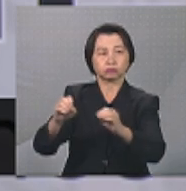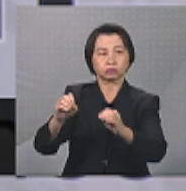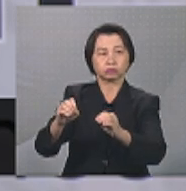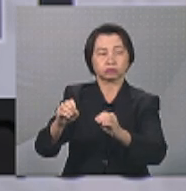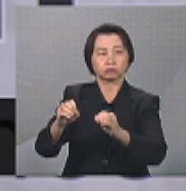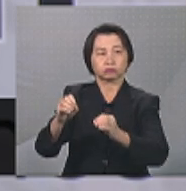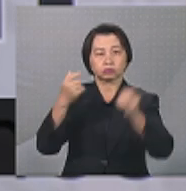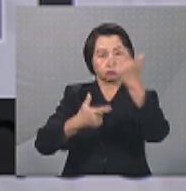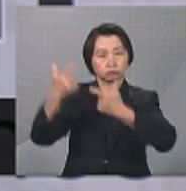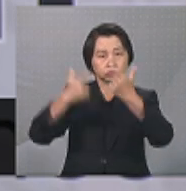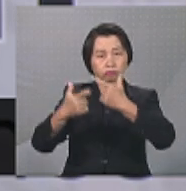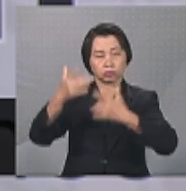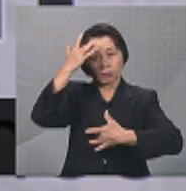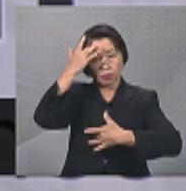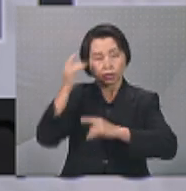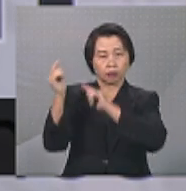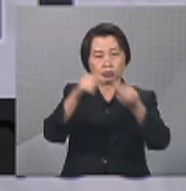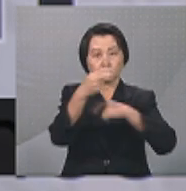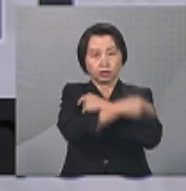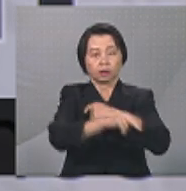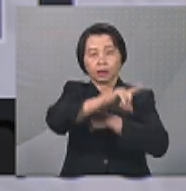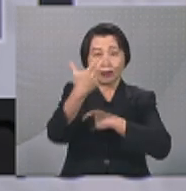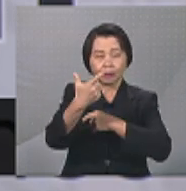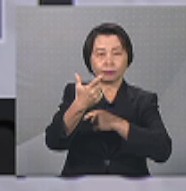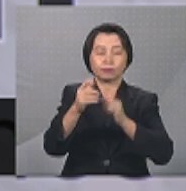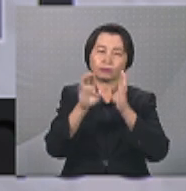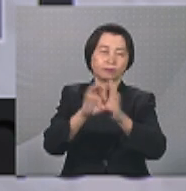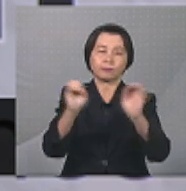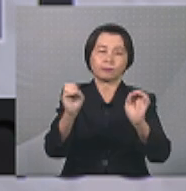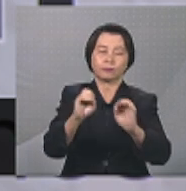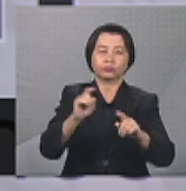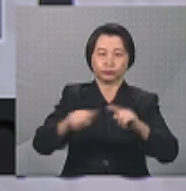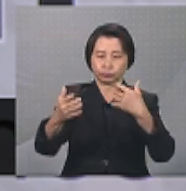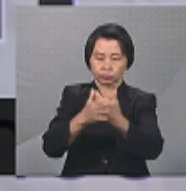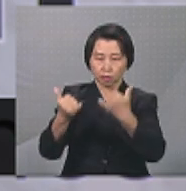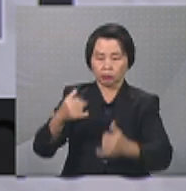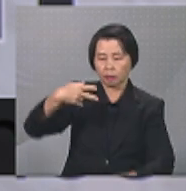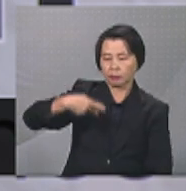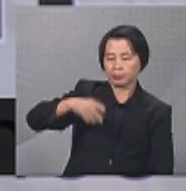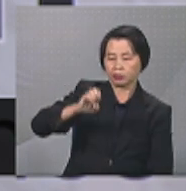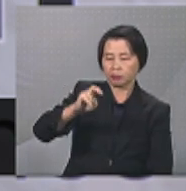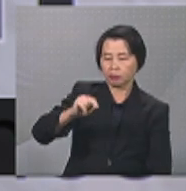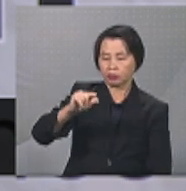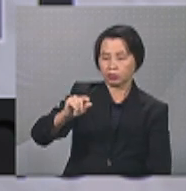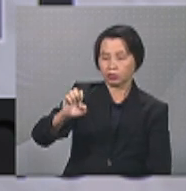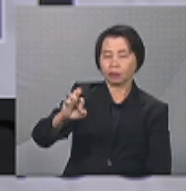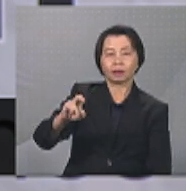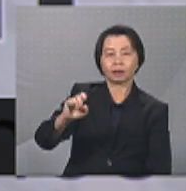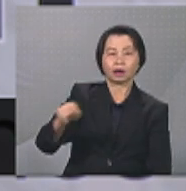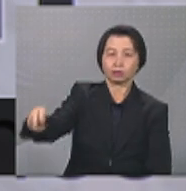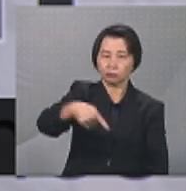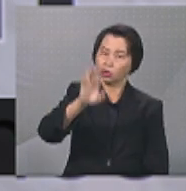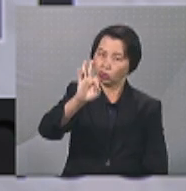di pesakit di negeri lain contohnya. Jadi sekarang ni setakat ni Pengerang tu tak ada masalah, jadi masih